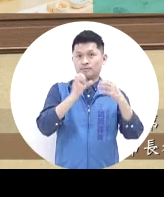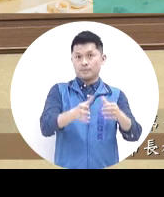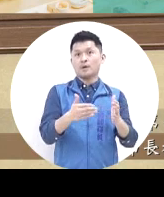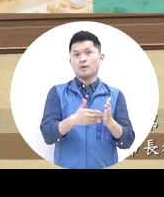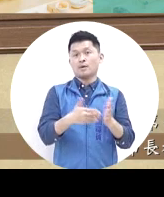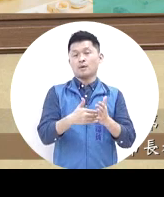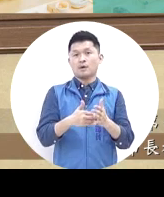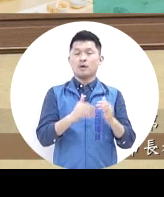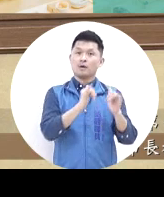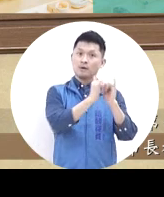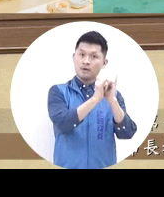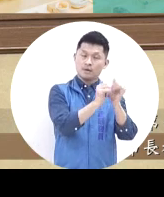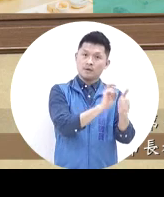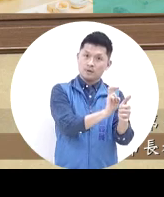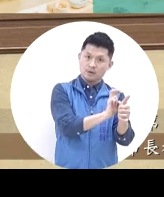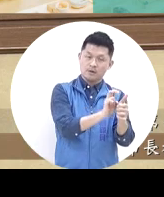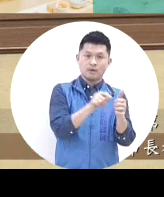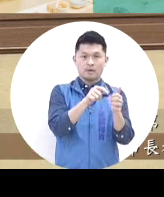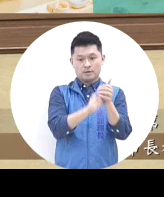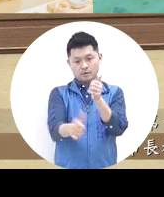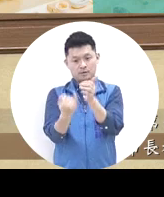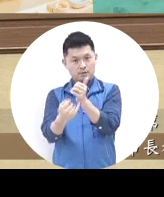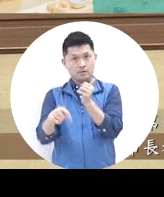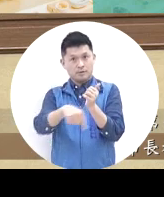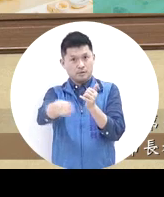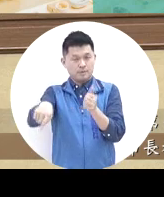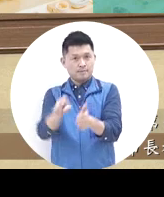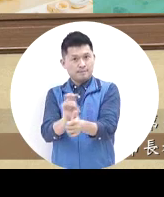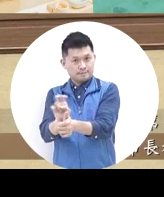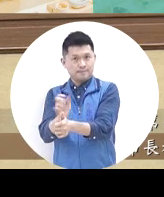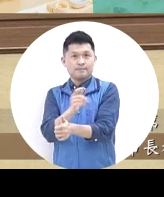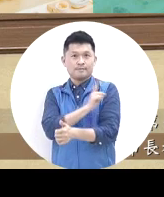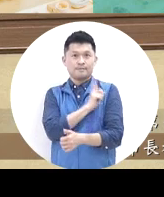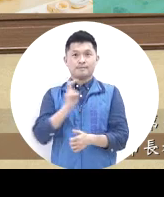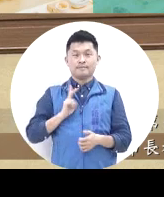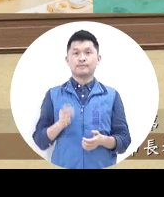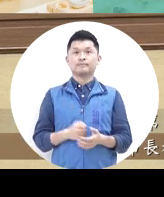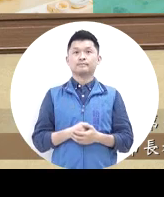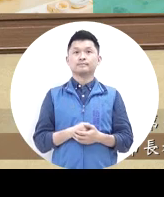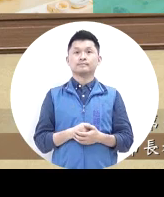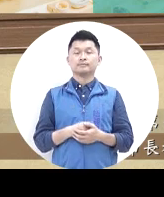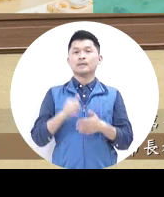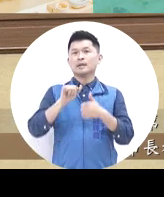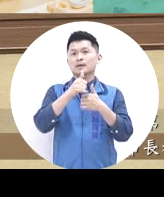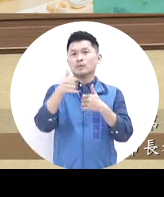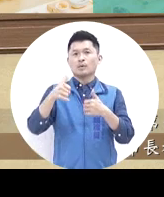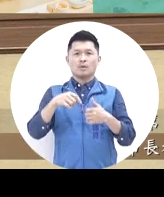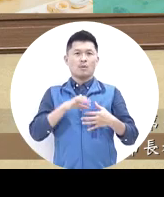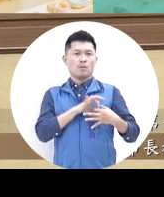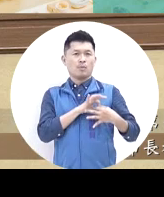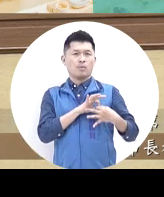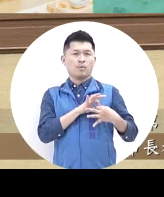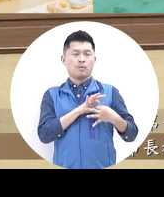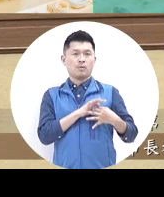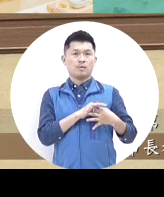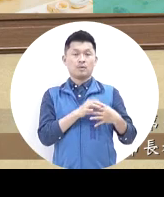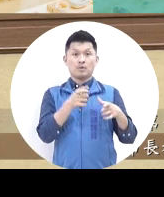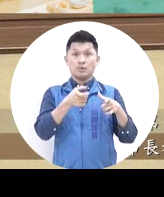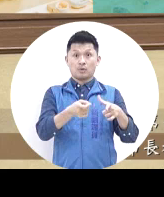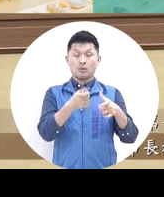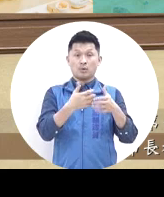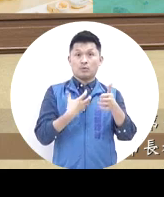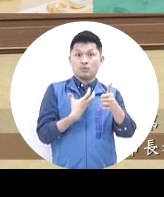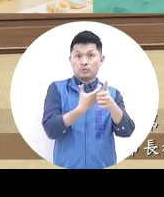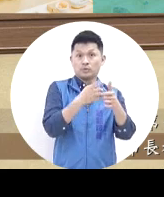也能够照顾市府的员工。那公托监管员在议员的关心底下，已经有4家公托中